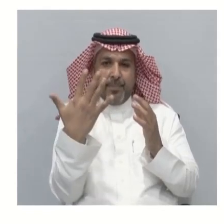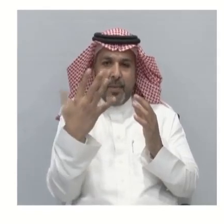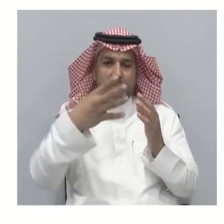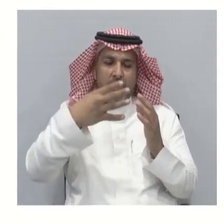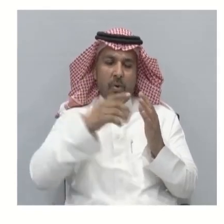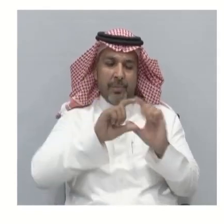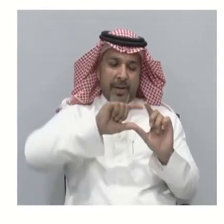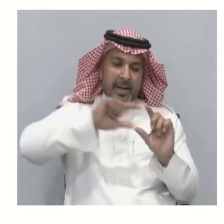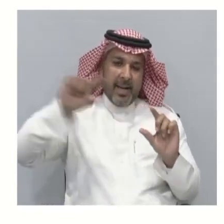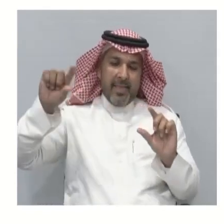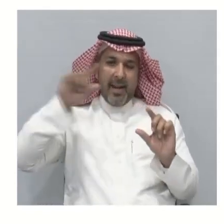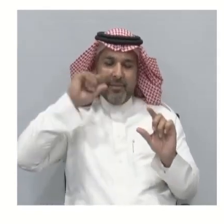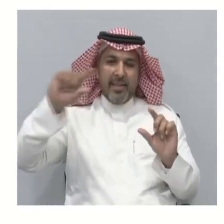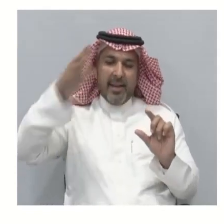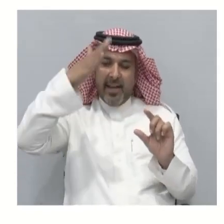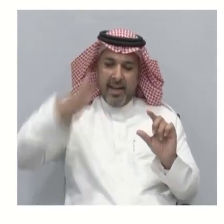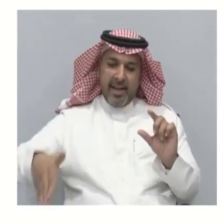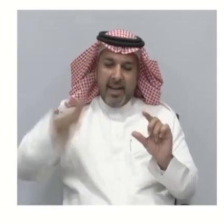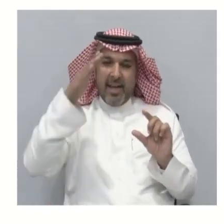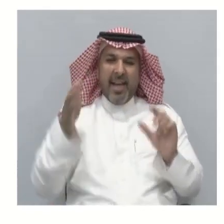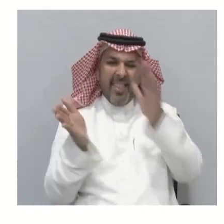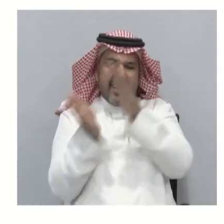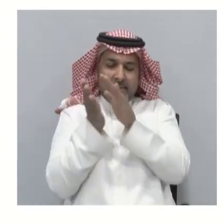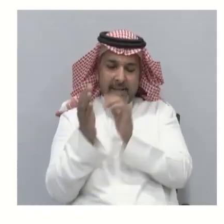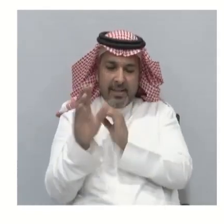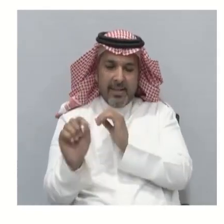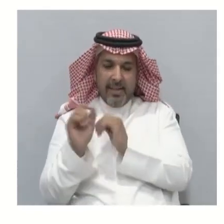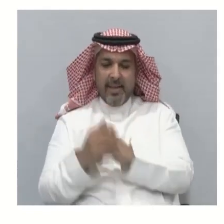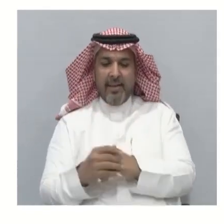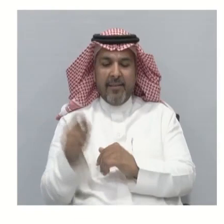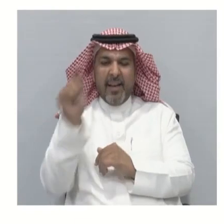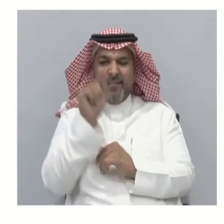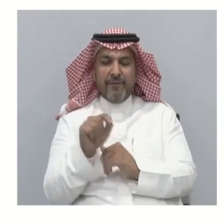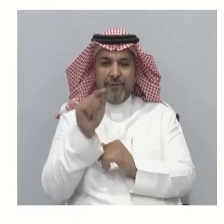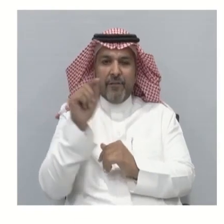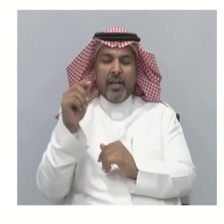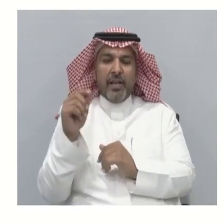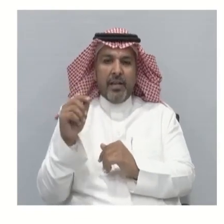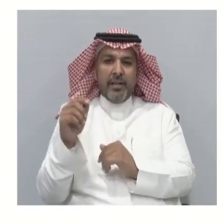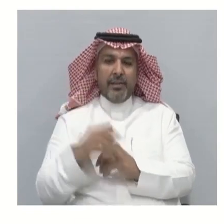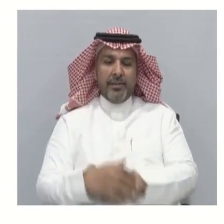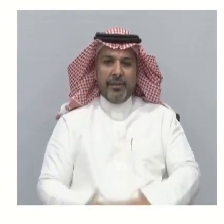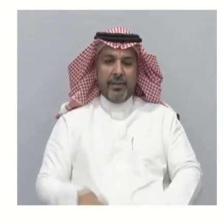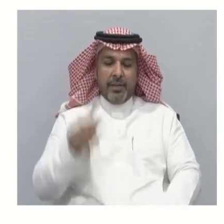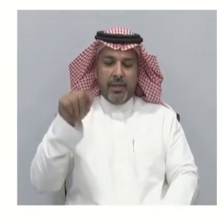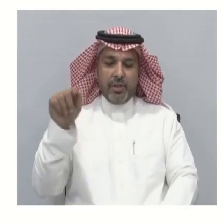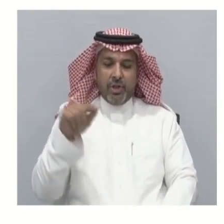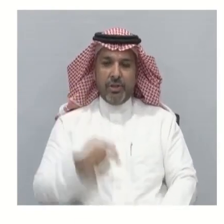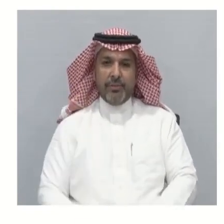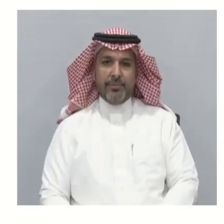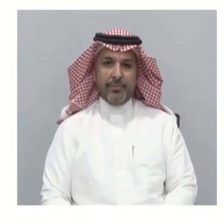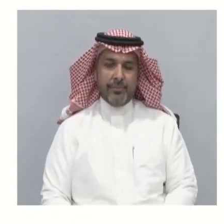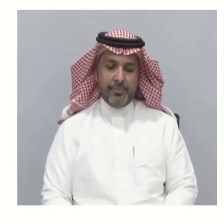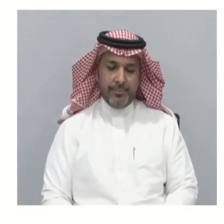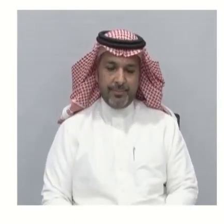لاحظ معي من الاقصر الى الاطول اقصر ضلع عندي هو الضلع اف اتش واخليه كقطعه مستقيمه طيب اللي بعده